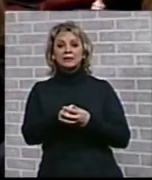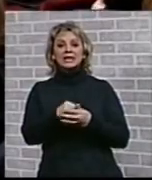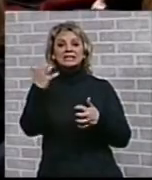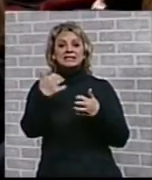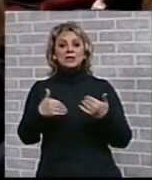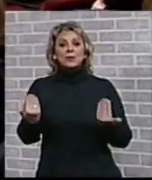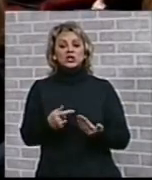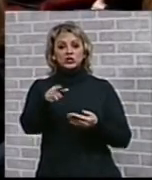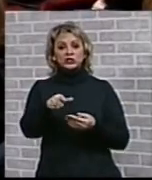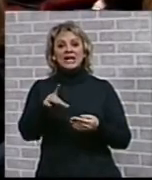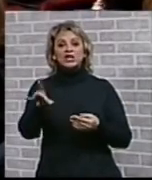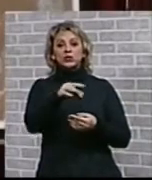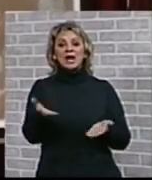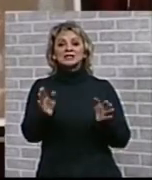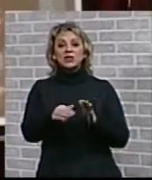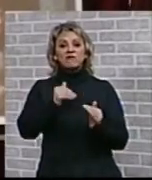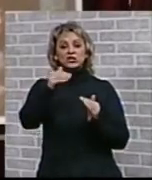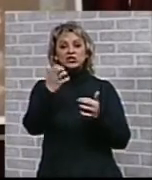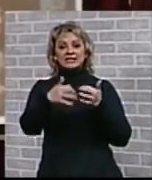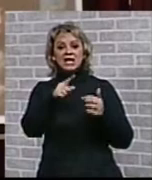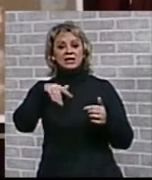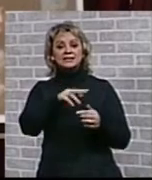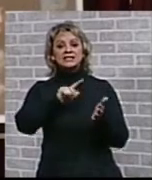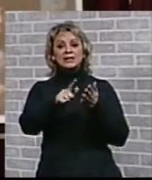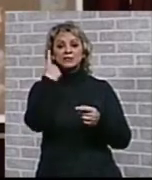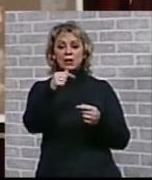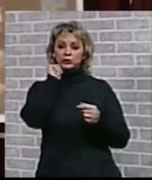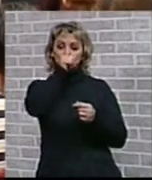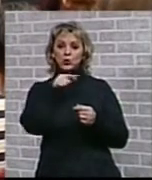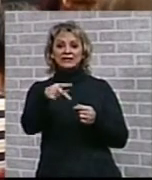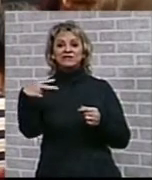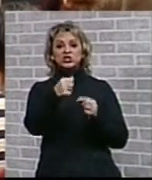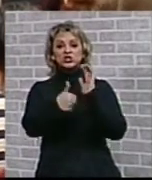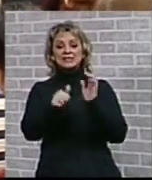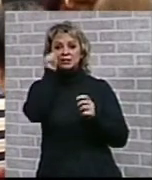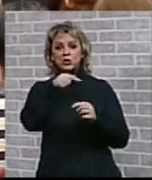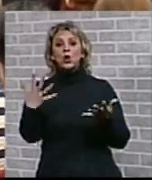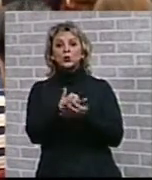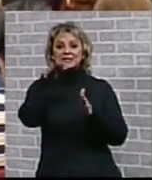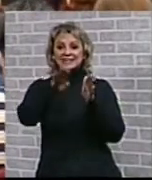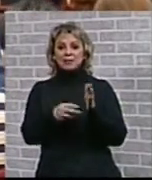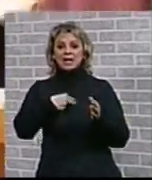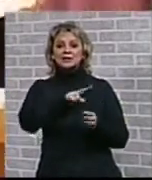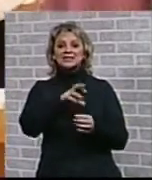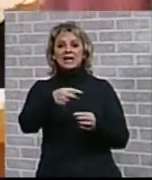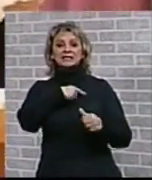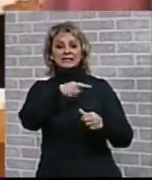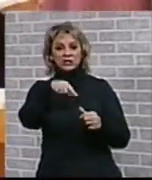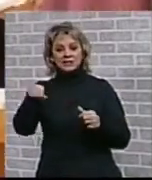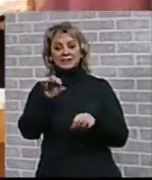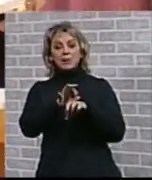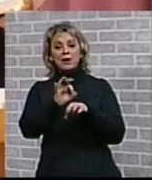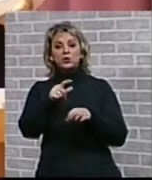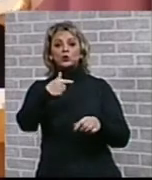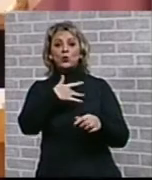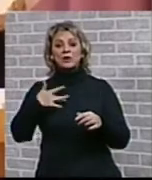Средняя продолжительность жизни в регионе остается выше среднероссийской – 71 год. В 2016-м удалось снизить смертность от сердечно-сосудистых заболеваний